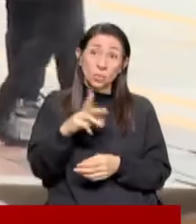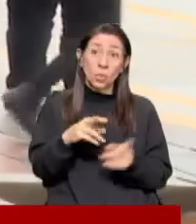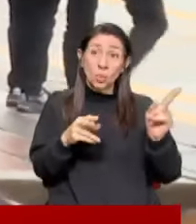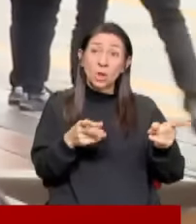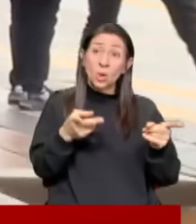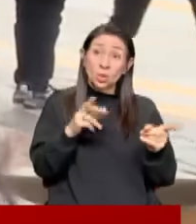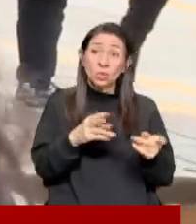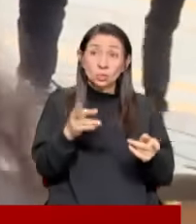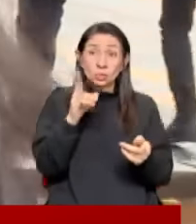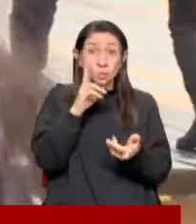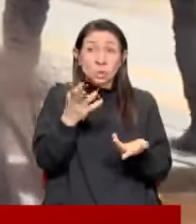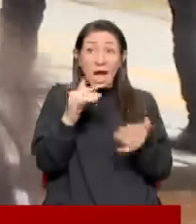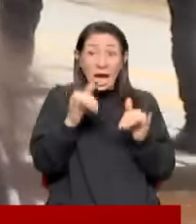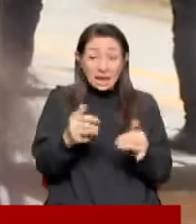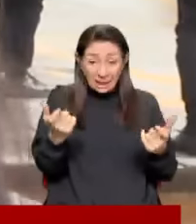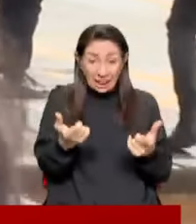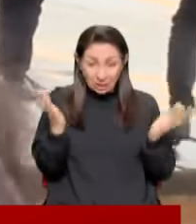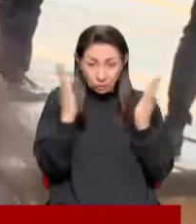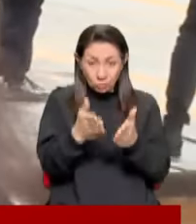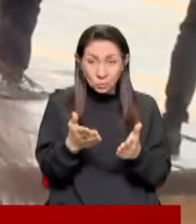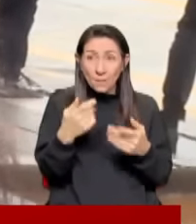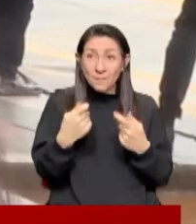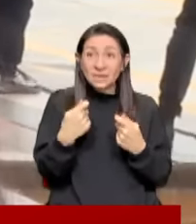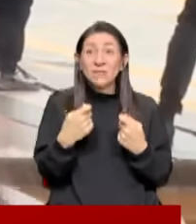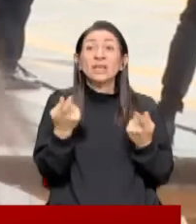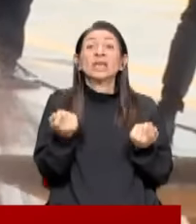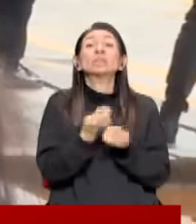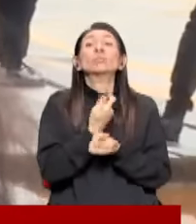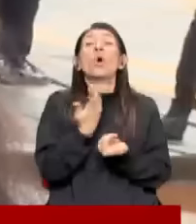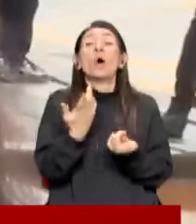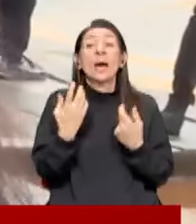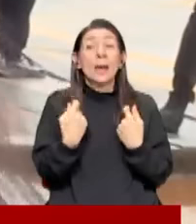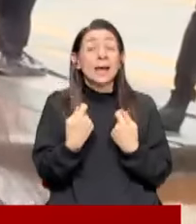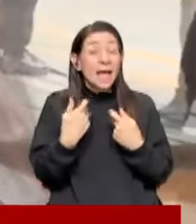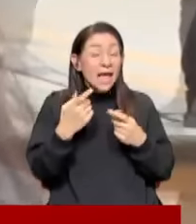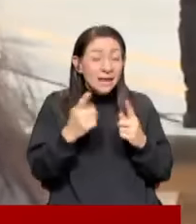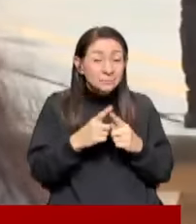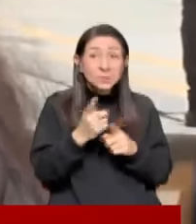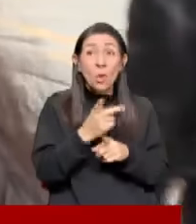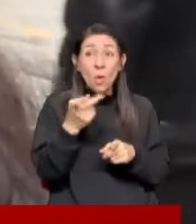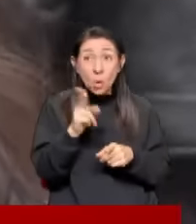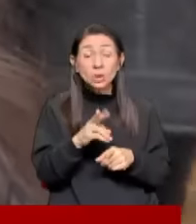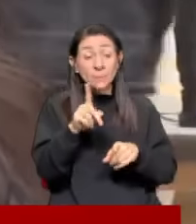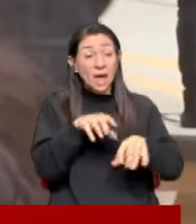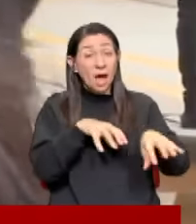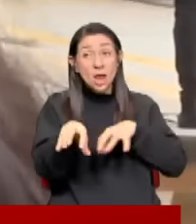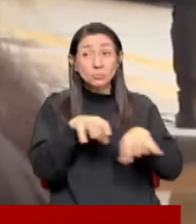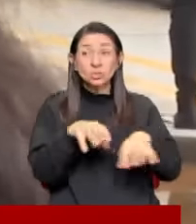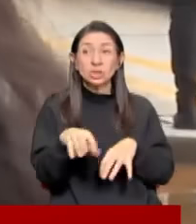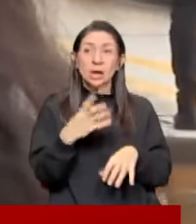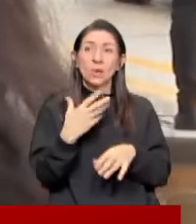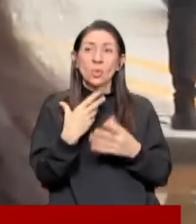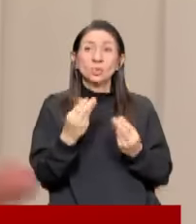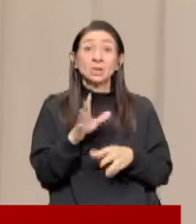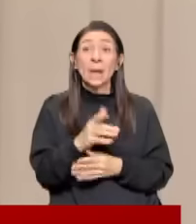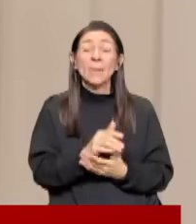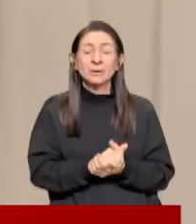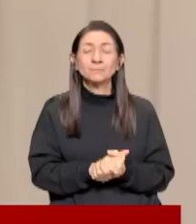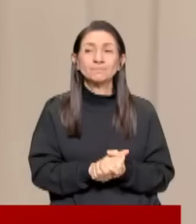onlar da ölüyor. Yani sonuç değişmiyor ya. Masraflarımız da değişmiyor. Giderler de değişmiyor. Ölürken de bir ayrımcılığa maruz kalıyoruz